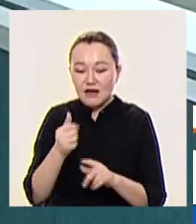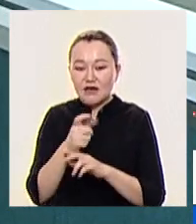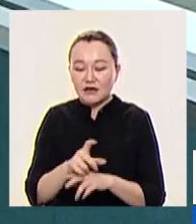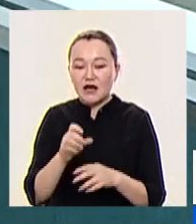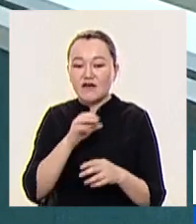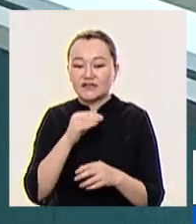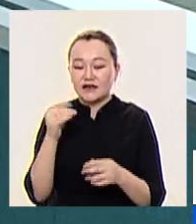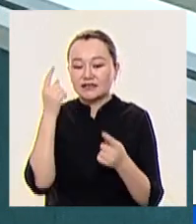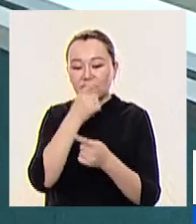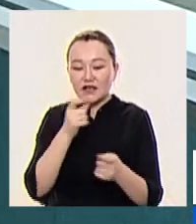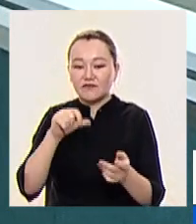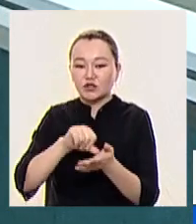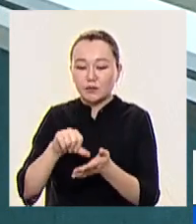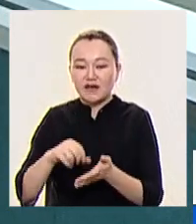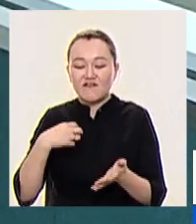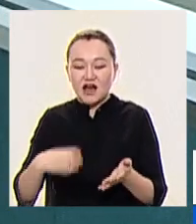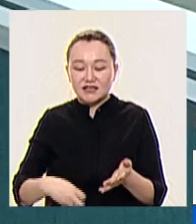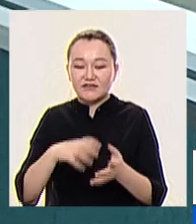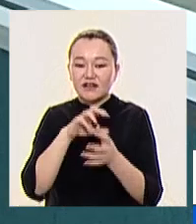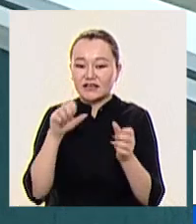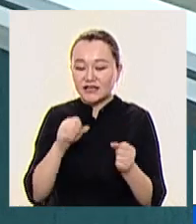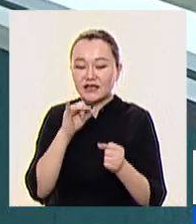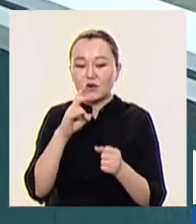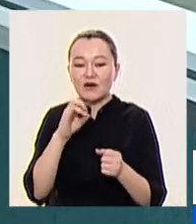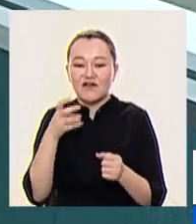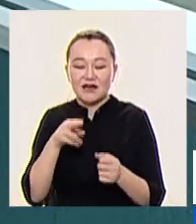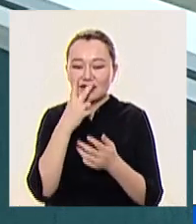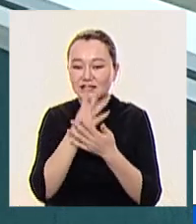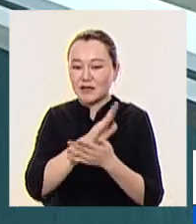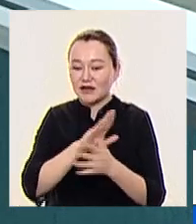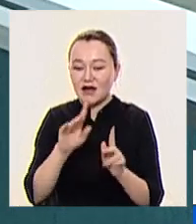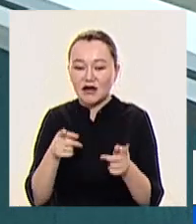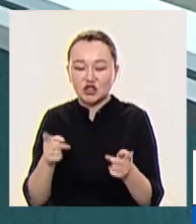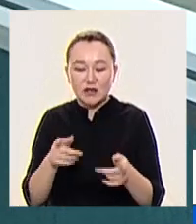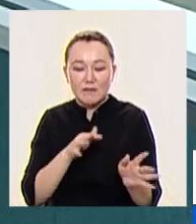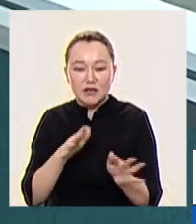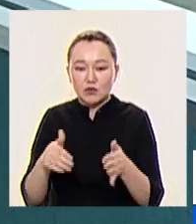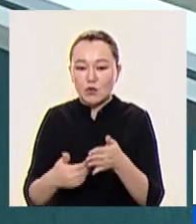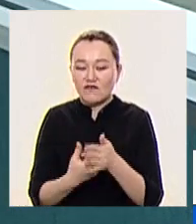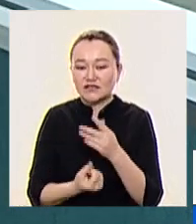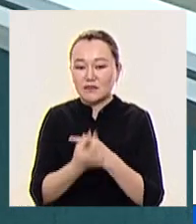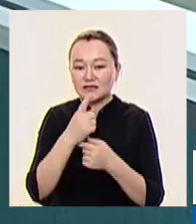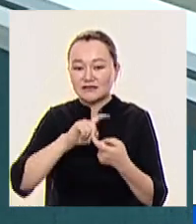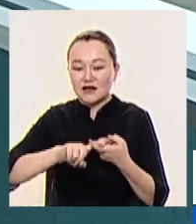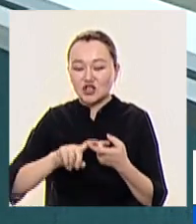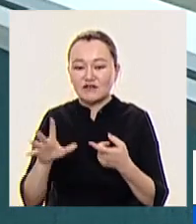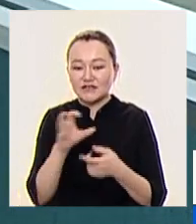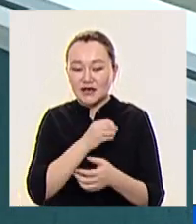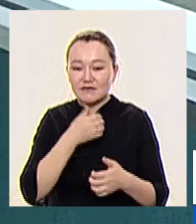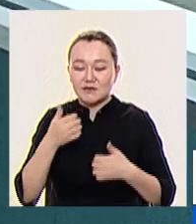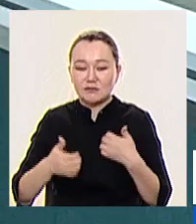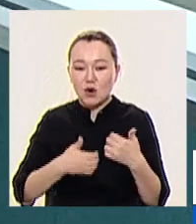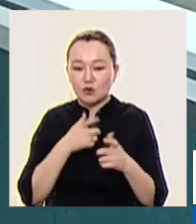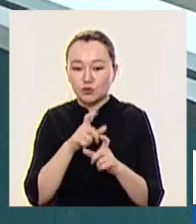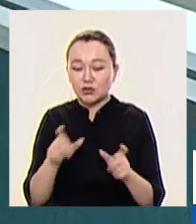официальными заявлениями выступили власти Франции и Норвегии. Несмотря на ограничительные меры, новый всплеск заражений беспокоит экспертов. Ведь